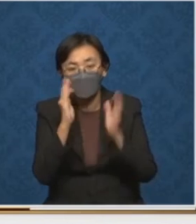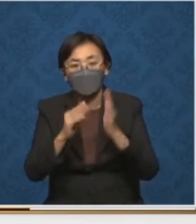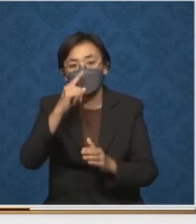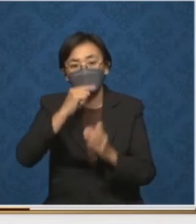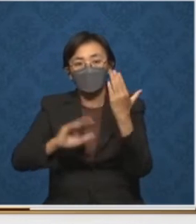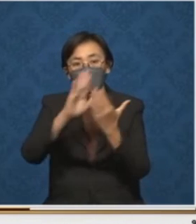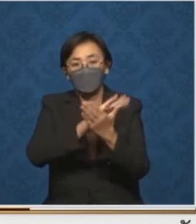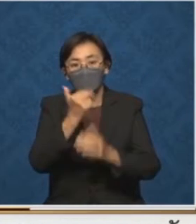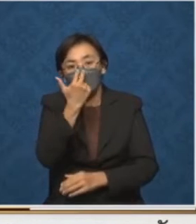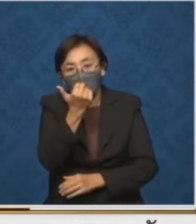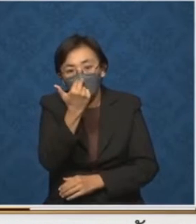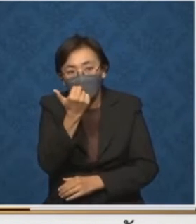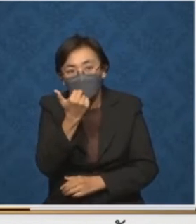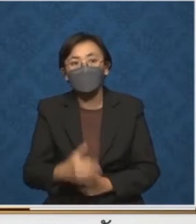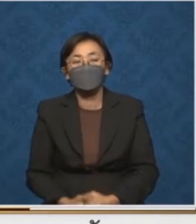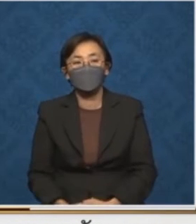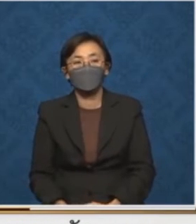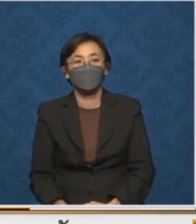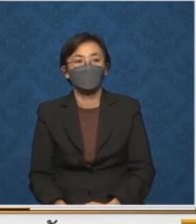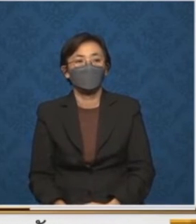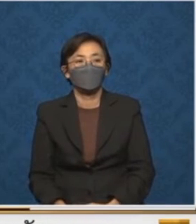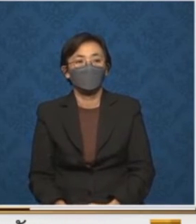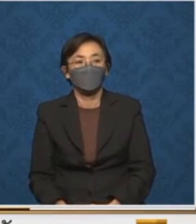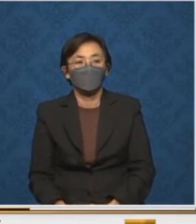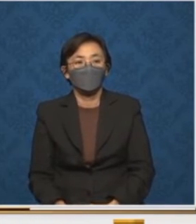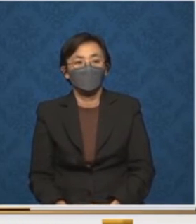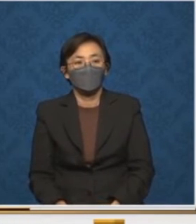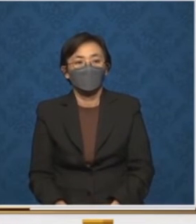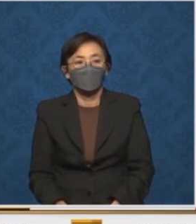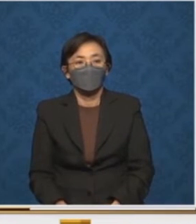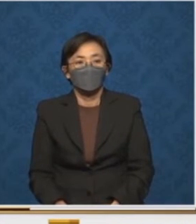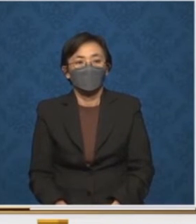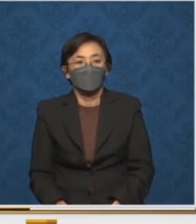ประเทศอื่นผมไมรู้ เก้าหลีเหืมีเหผลอะไร ไปดูสไ้แผ่นต่ไป